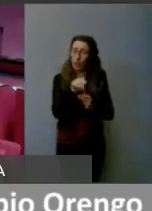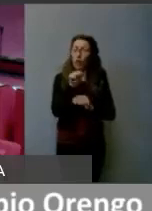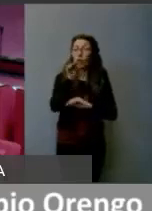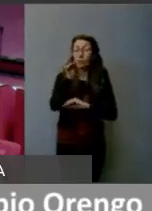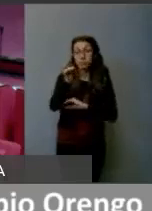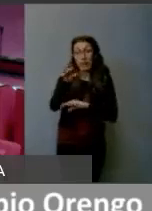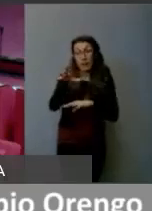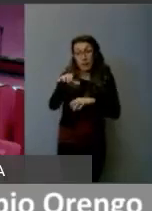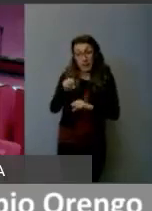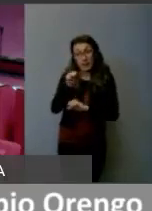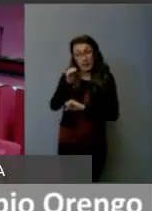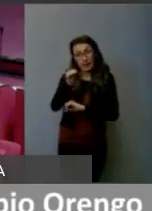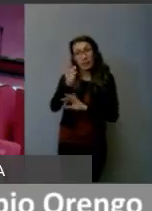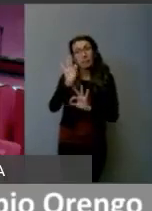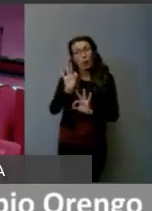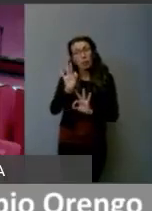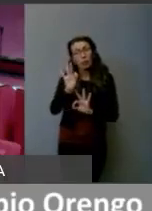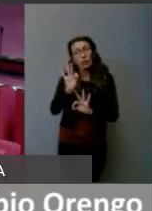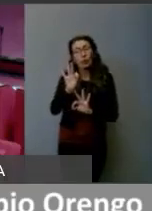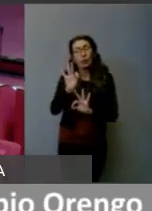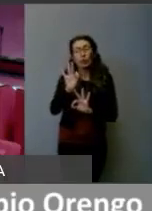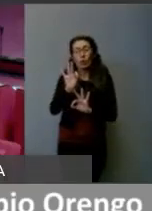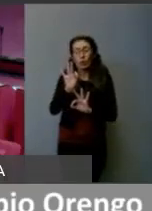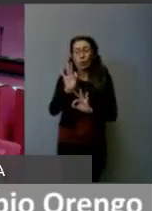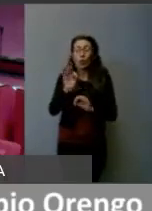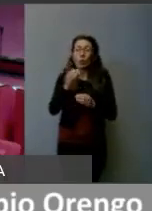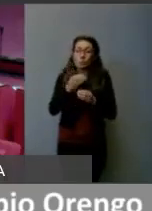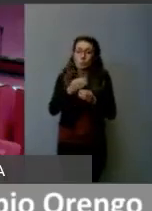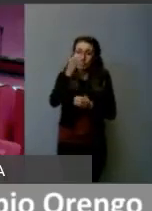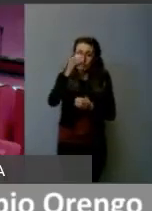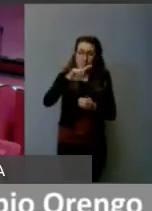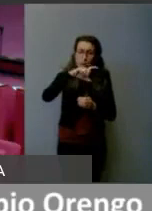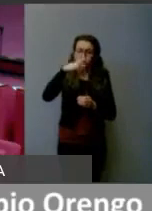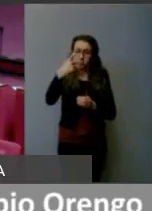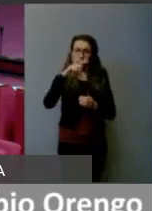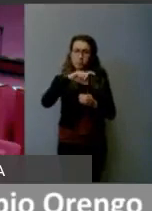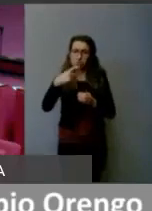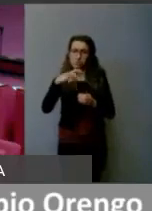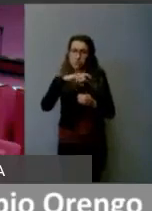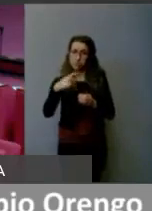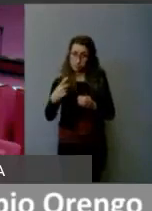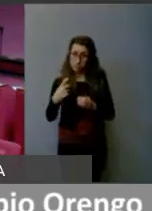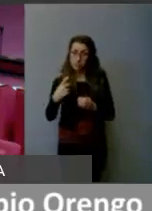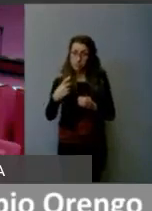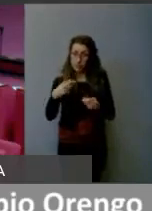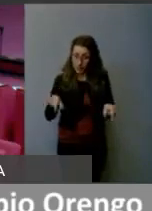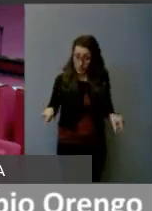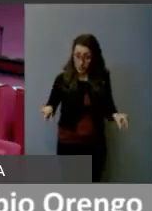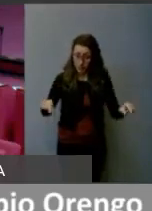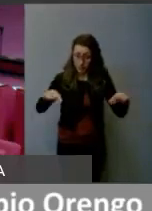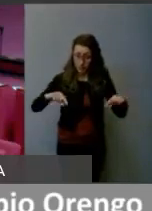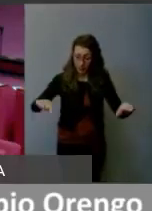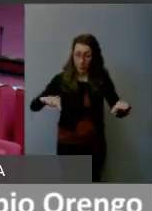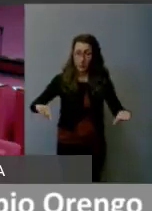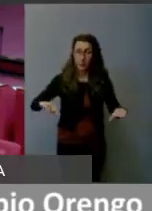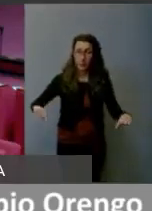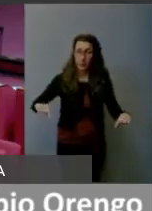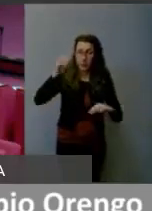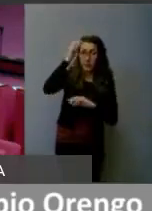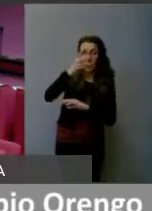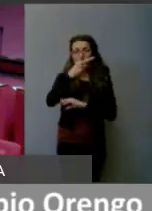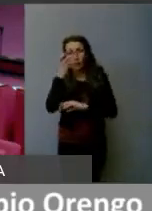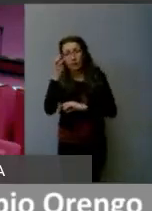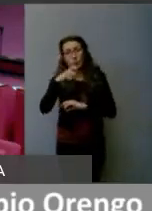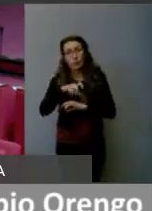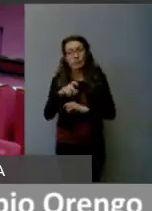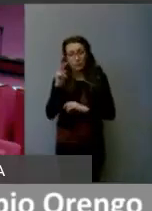mozione relativamente alla richiesta di dipingere a strisce bianche e nere i tognolini e i pali in modo che per effetto contrasto sia